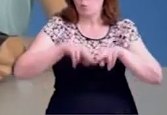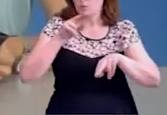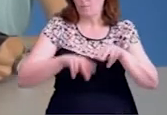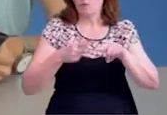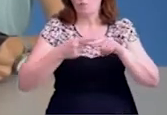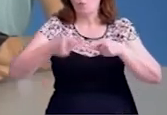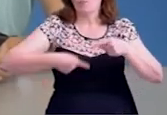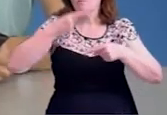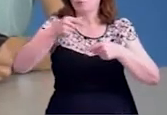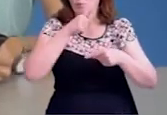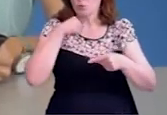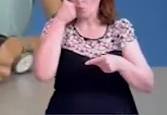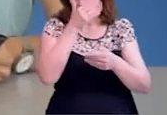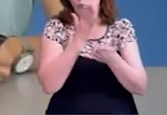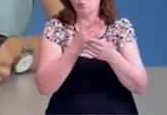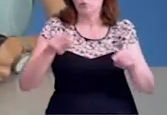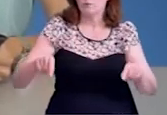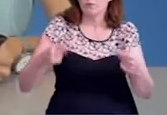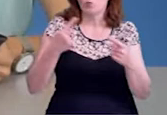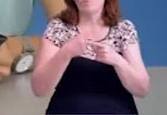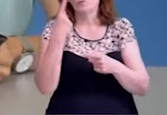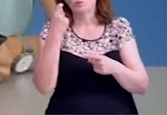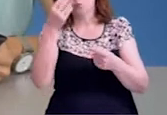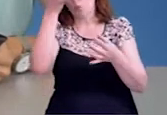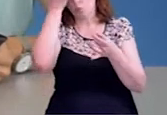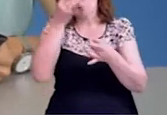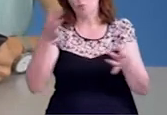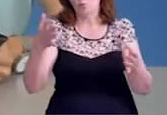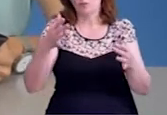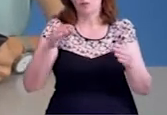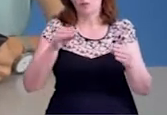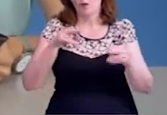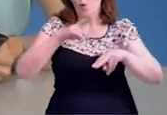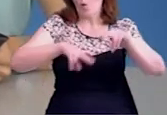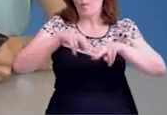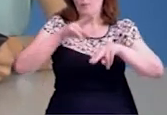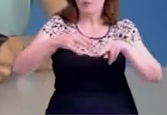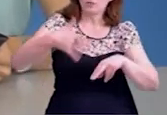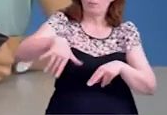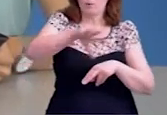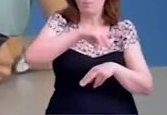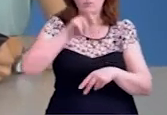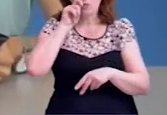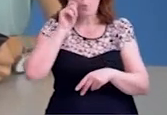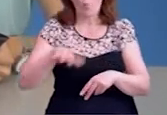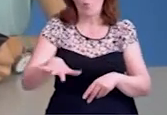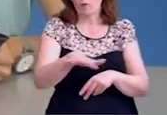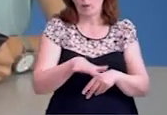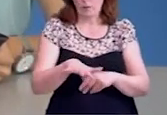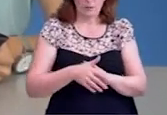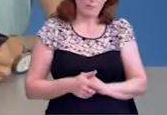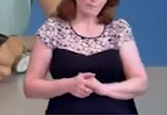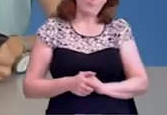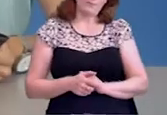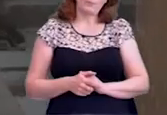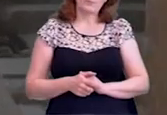ним, наступного року почнуть відновлення 100 культурних об'єктів по всій країні. Що треба зробити на Чернігівщині, дізнавалась Наталія